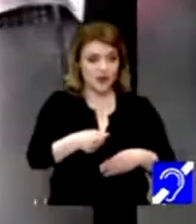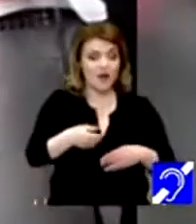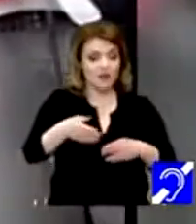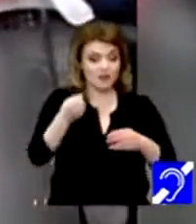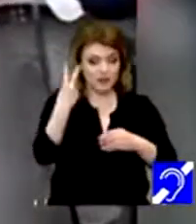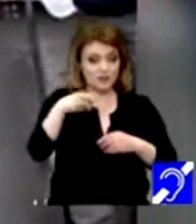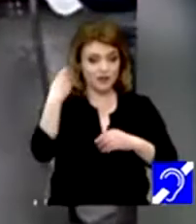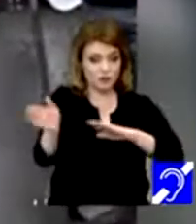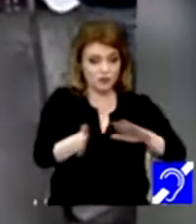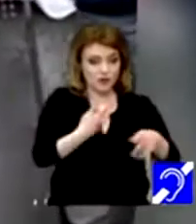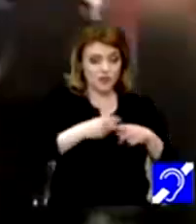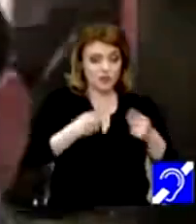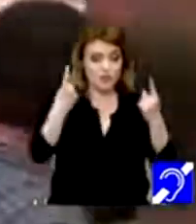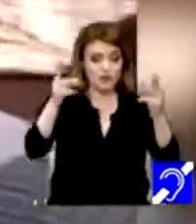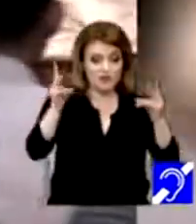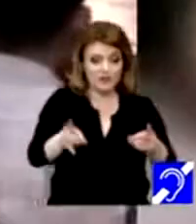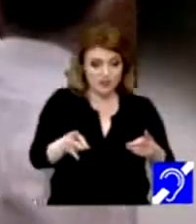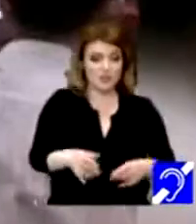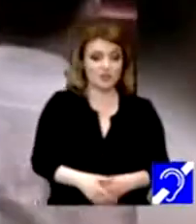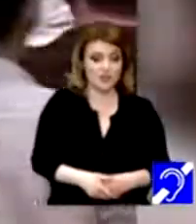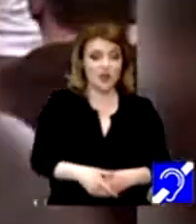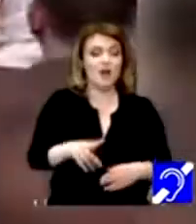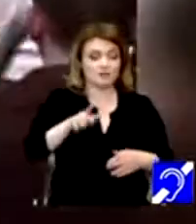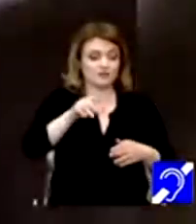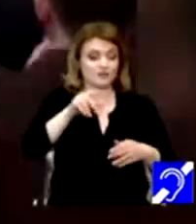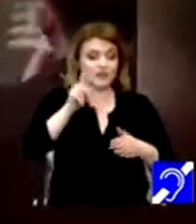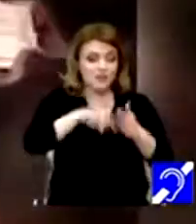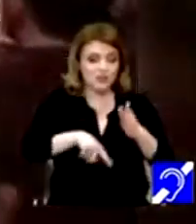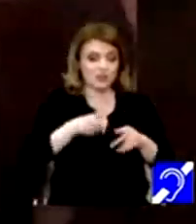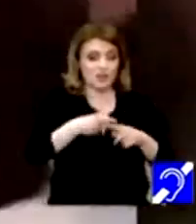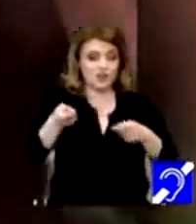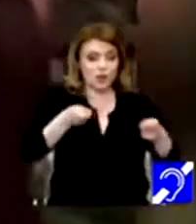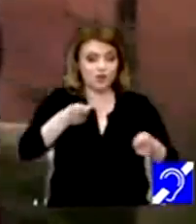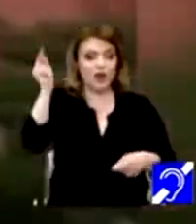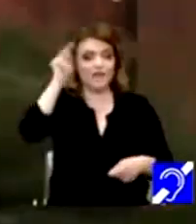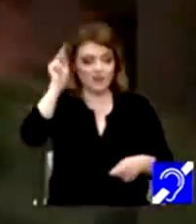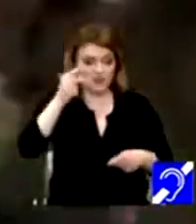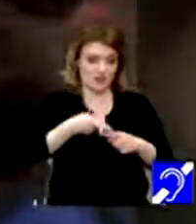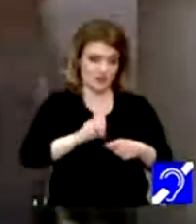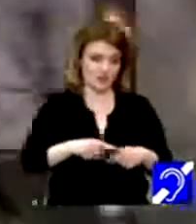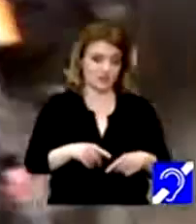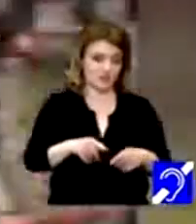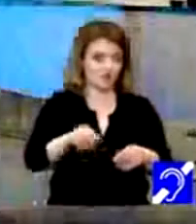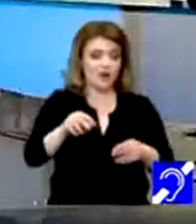evenimente, membrii societății civile speră că autoritățile au învățat lecția din 7 aprilie.